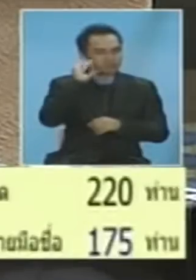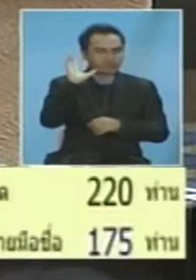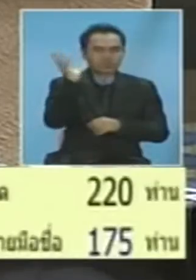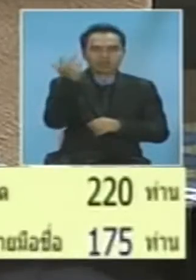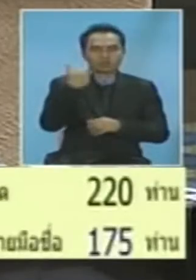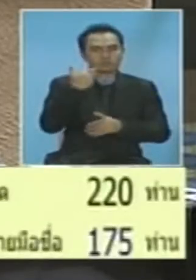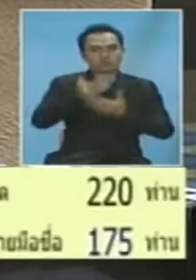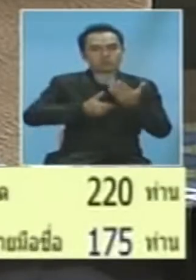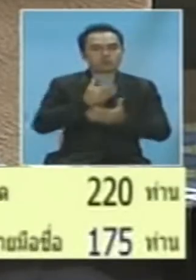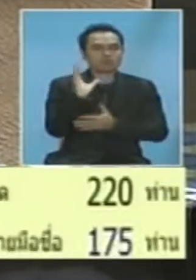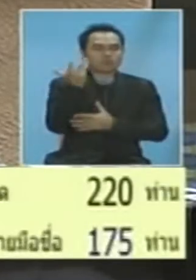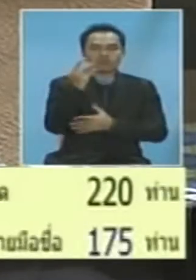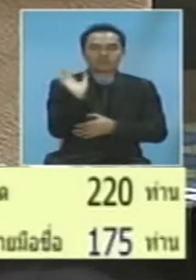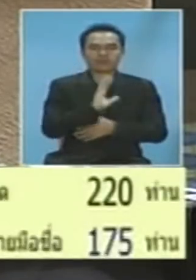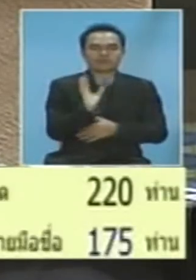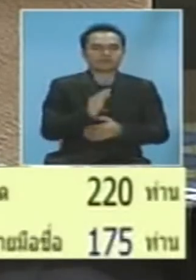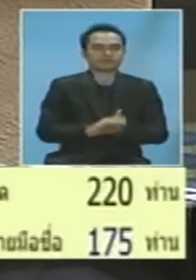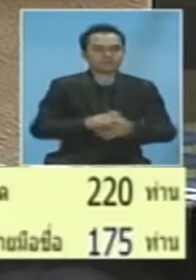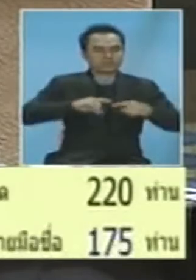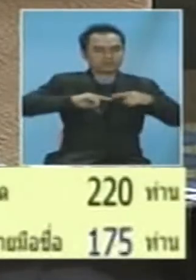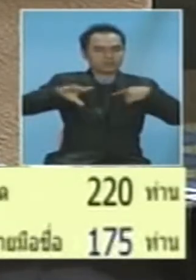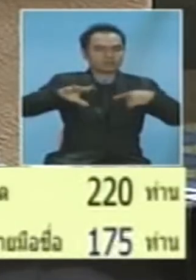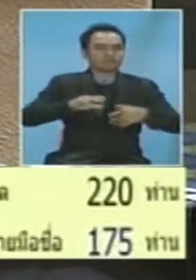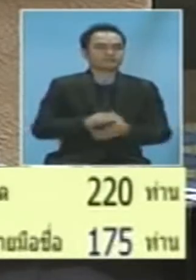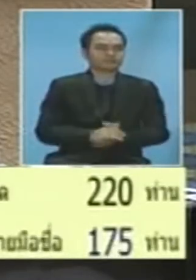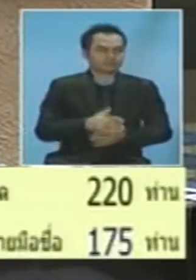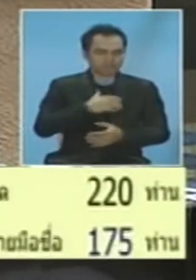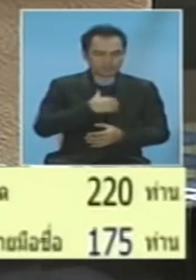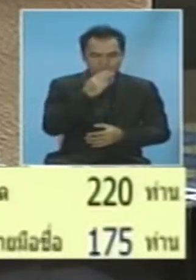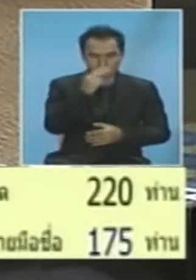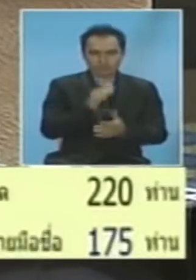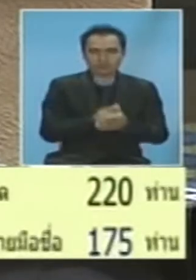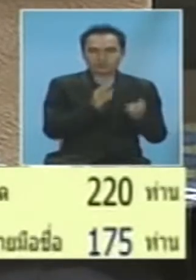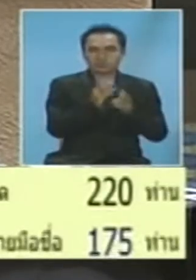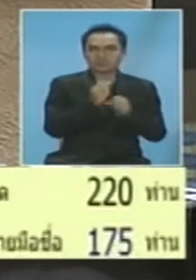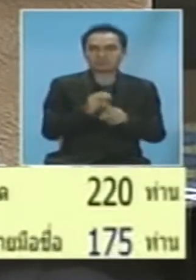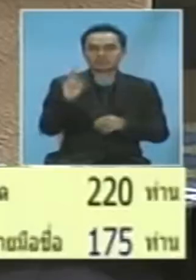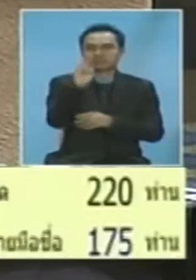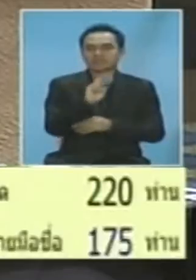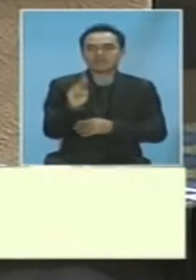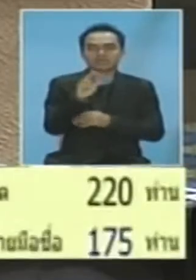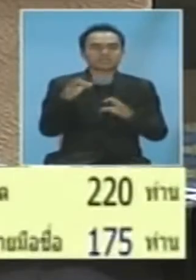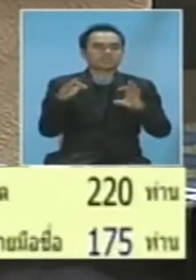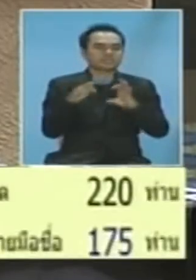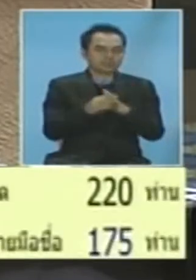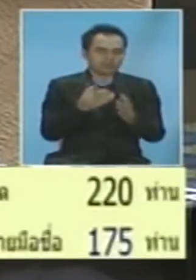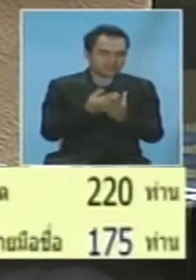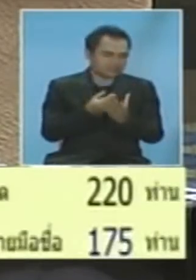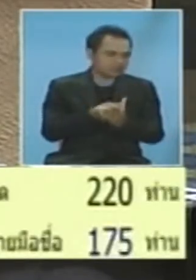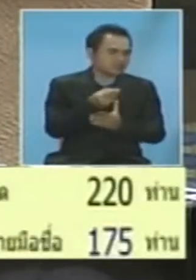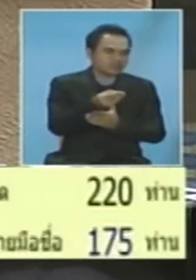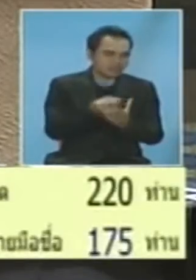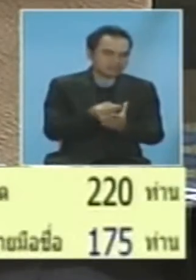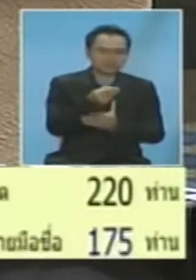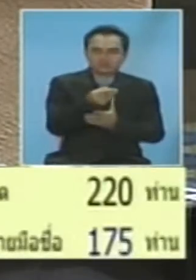กในปัจจุบันนี้จึงเป็นการใช้กลทางการเมืองเพื่อซื้อใจชาวนา